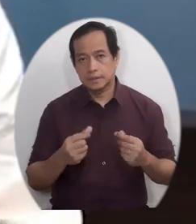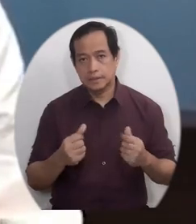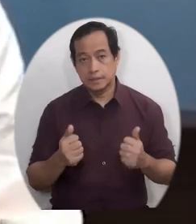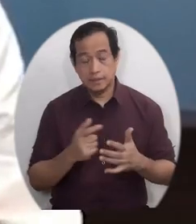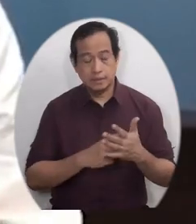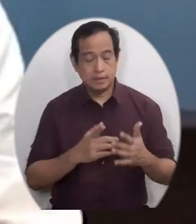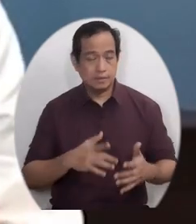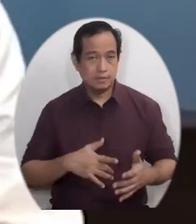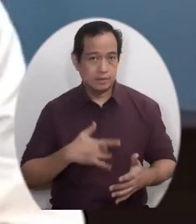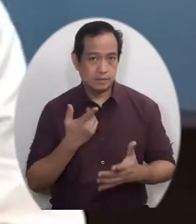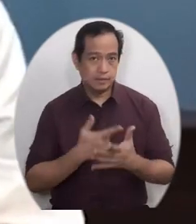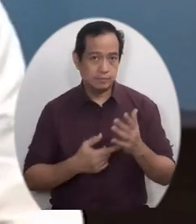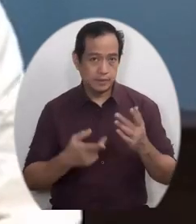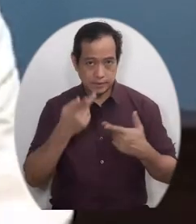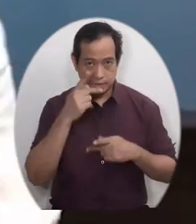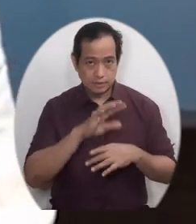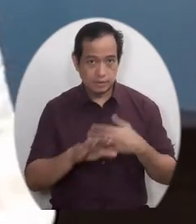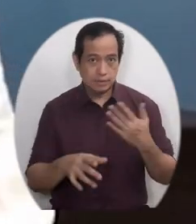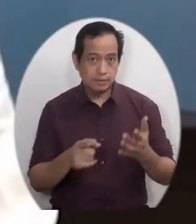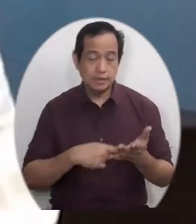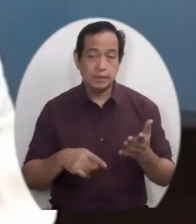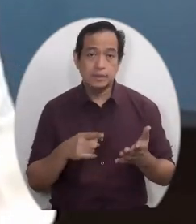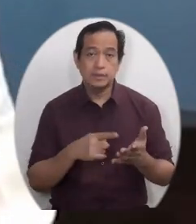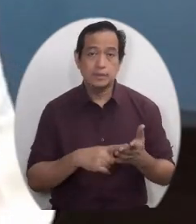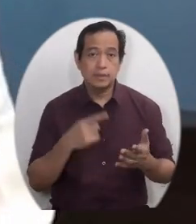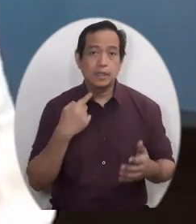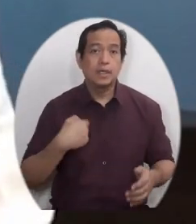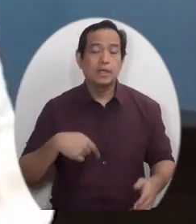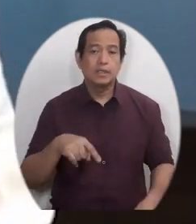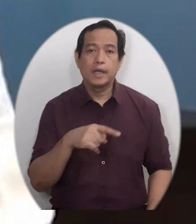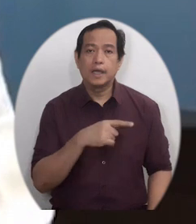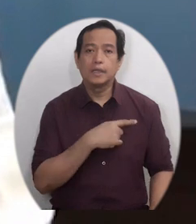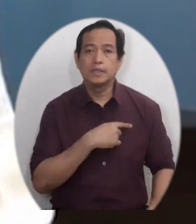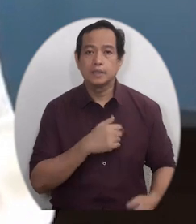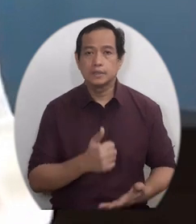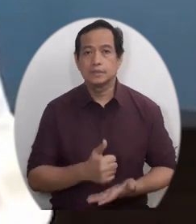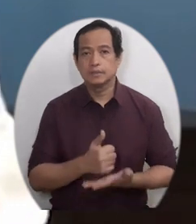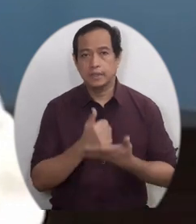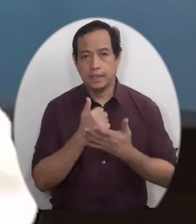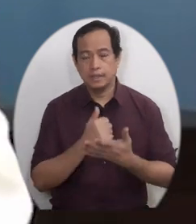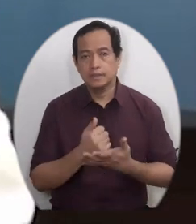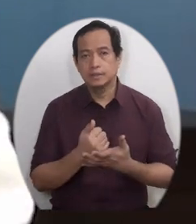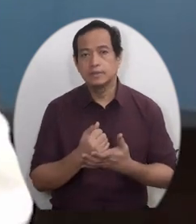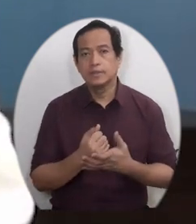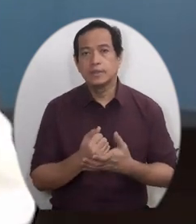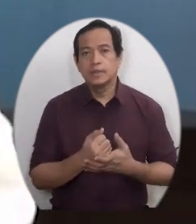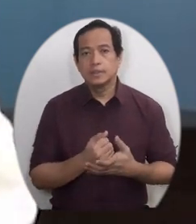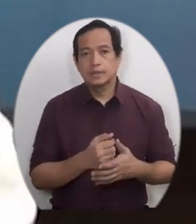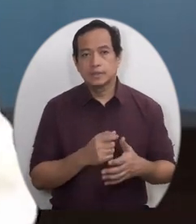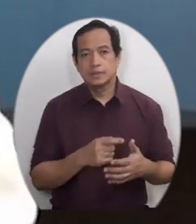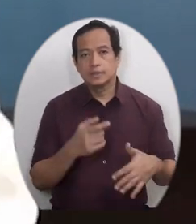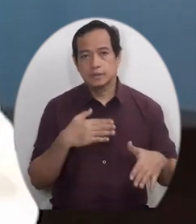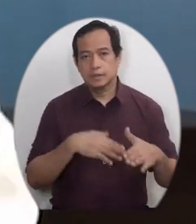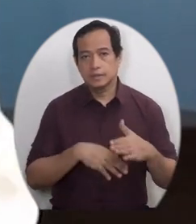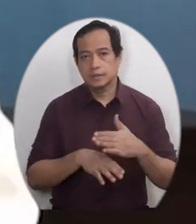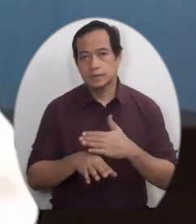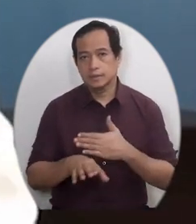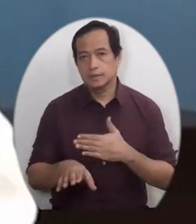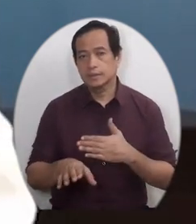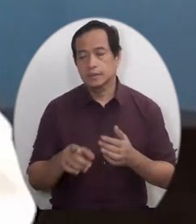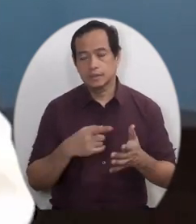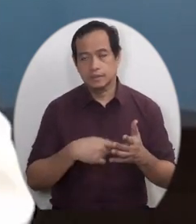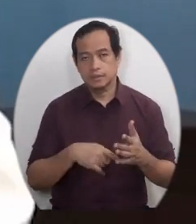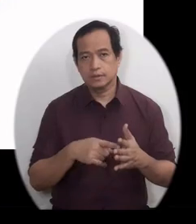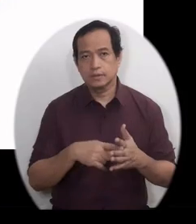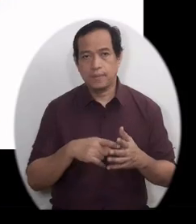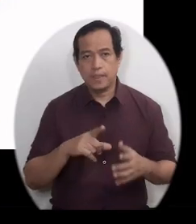ito ay ginagawa natin upang maitawid natin patungo, no? Patungo sa liver transplant ang